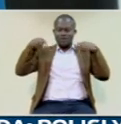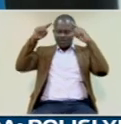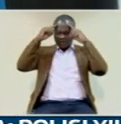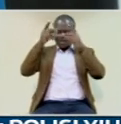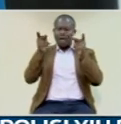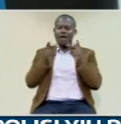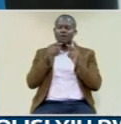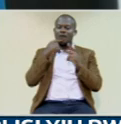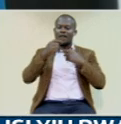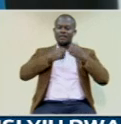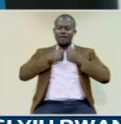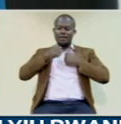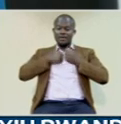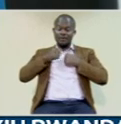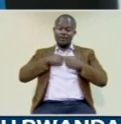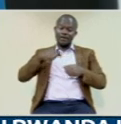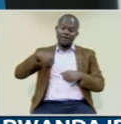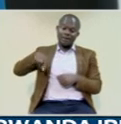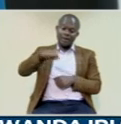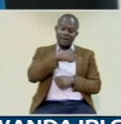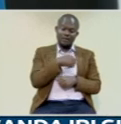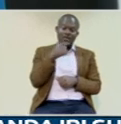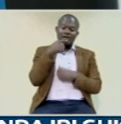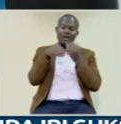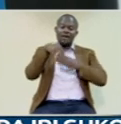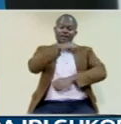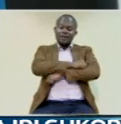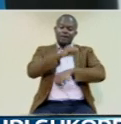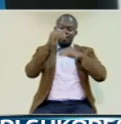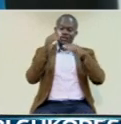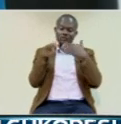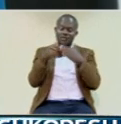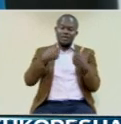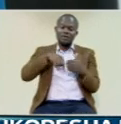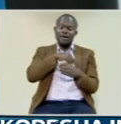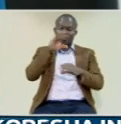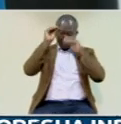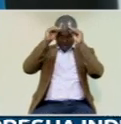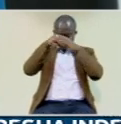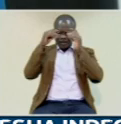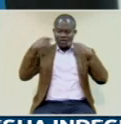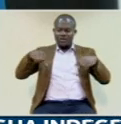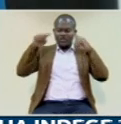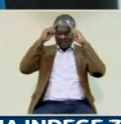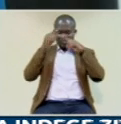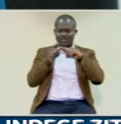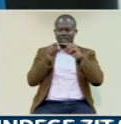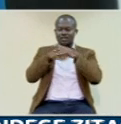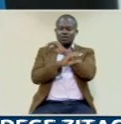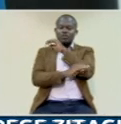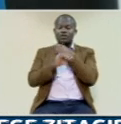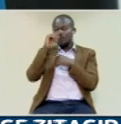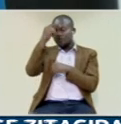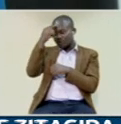ahari abanyarwanda bacu, hari abanyeshuri bacu biga muri izo kaminuza zitandukanye zo mu gihugu